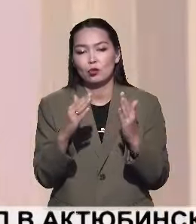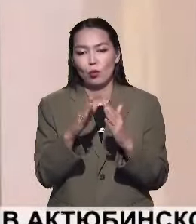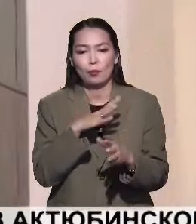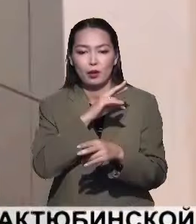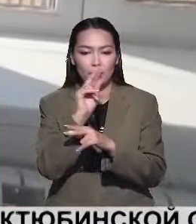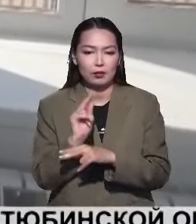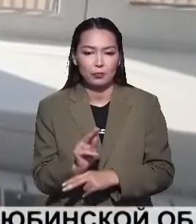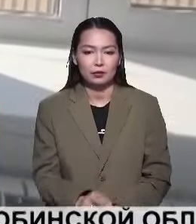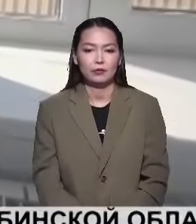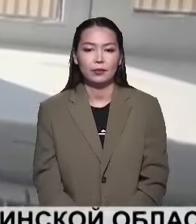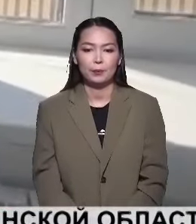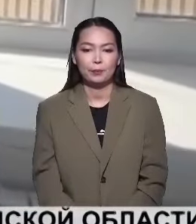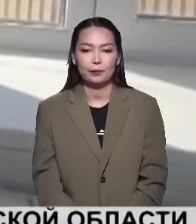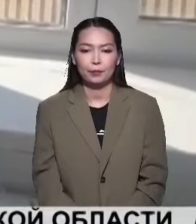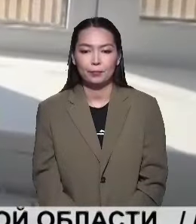отремонтированы.